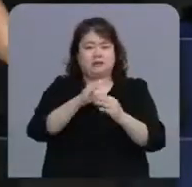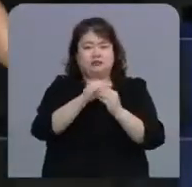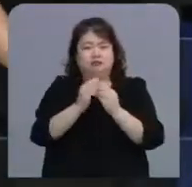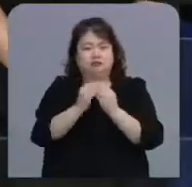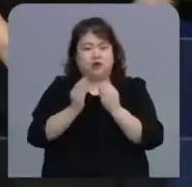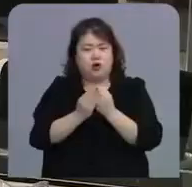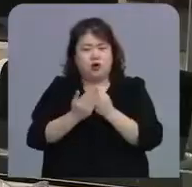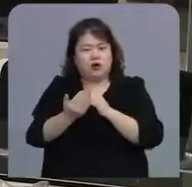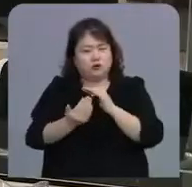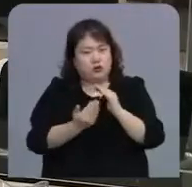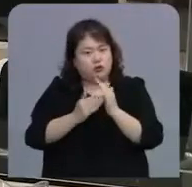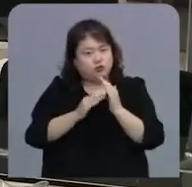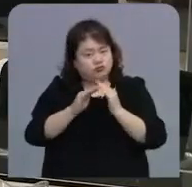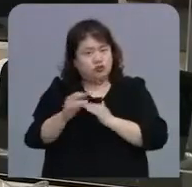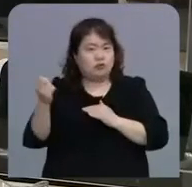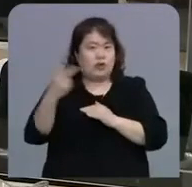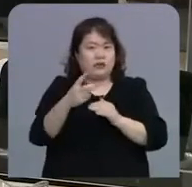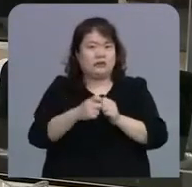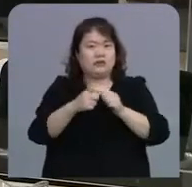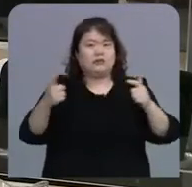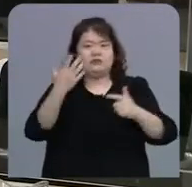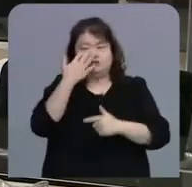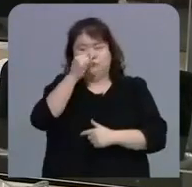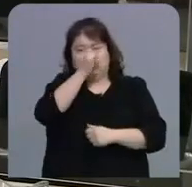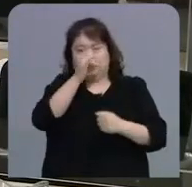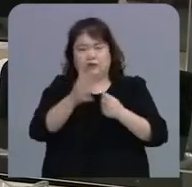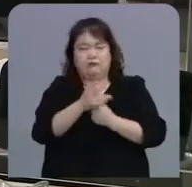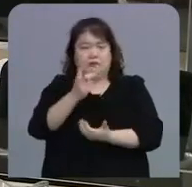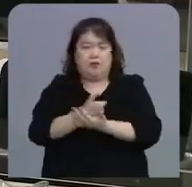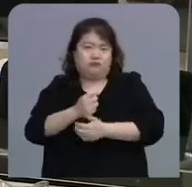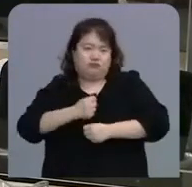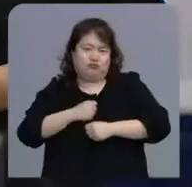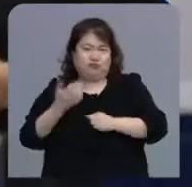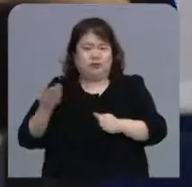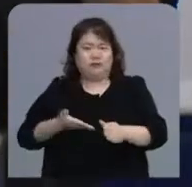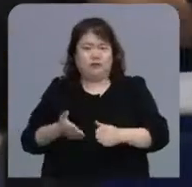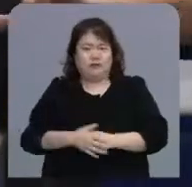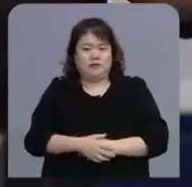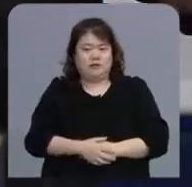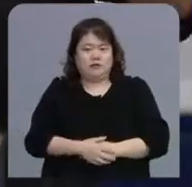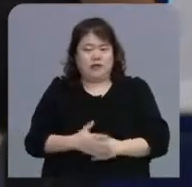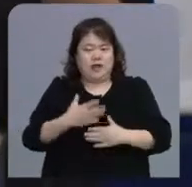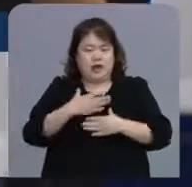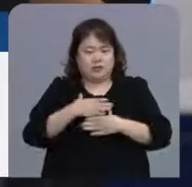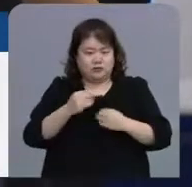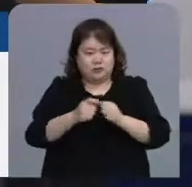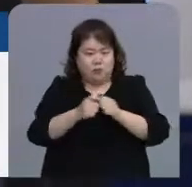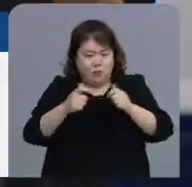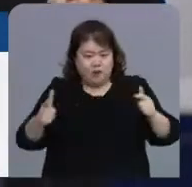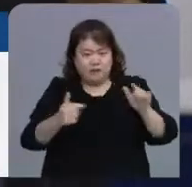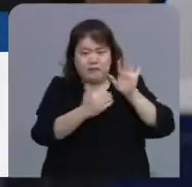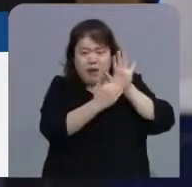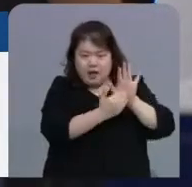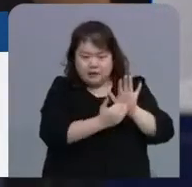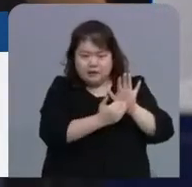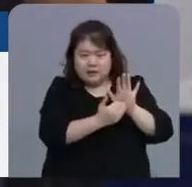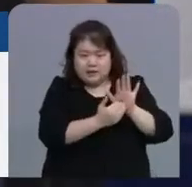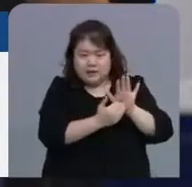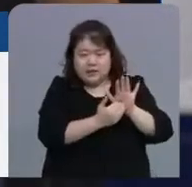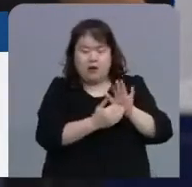다시 확진자가 늘 수 있다며 방역수칙 준수를 당부했습니다. 안정적으로 확산세를 방지하고